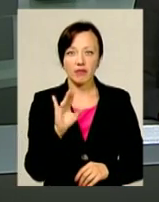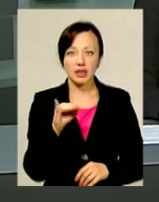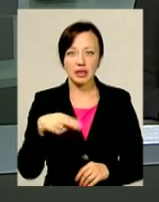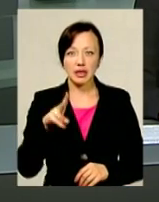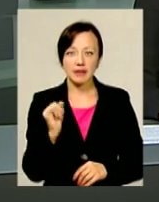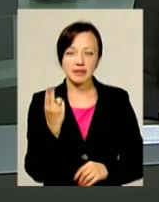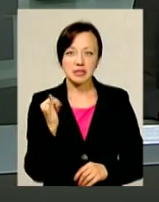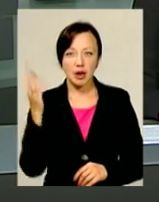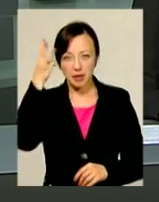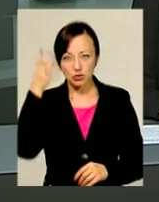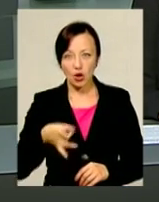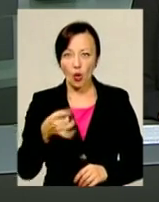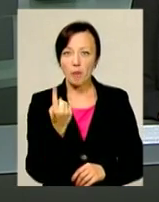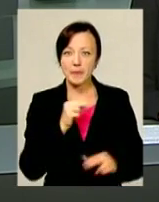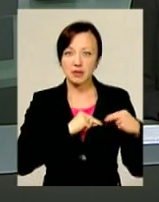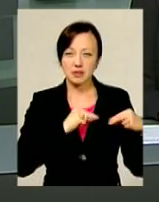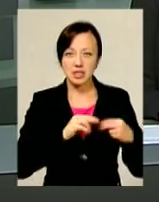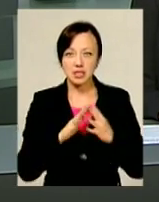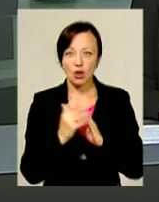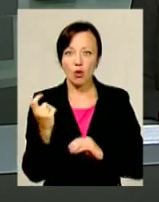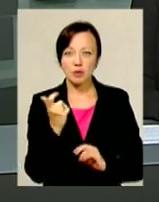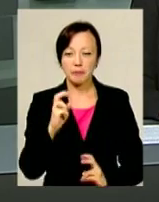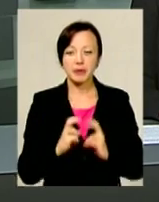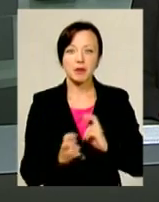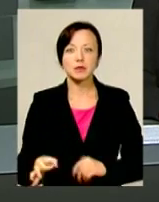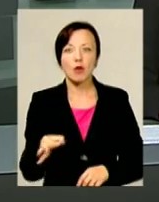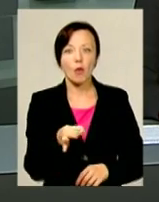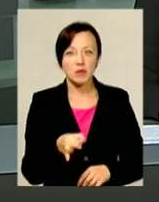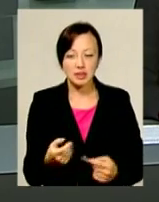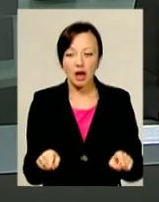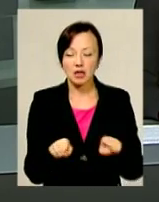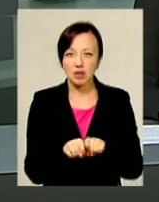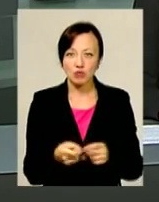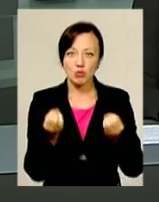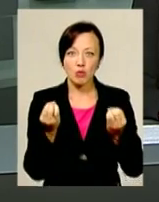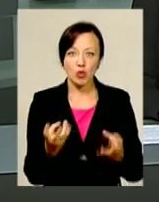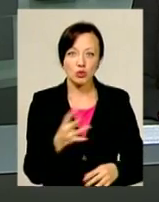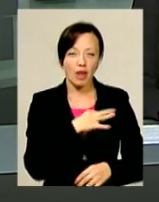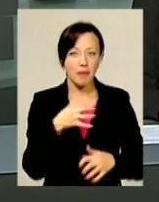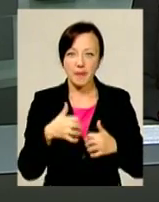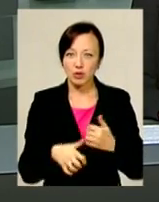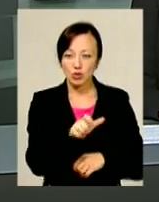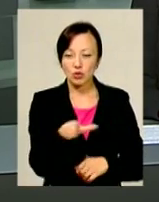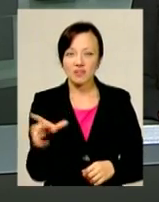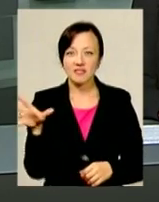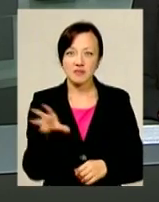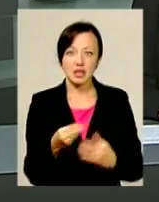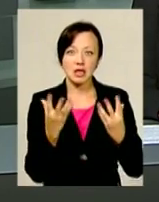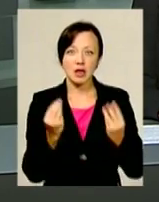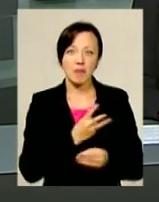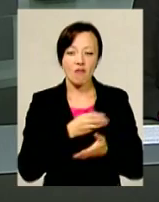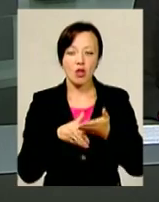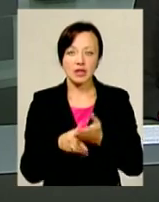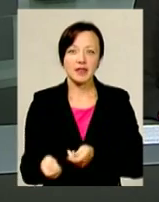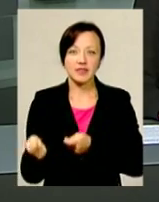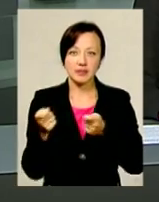району та працівники одного із сільгосппідприємств краю, а також просто небайдужі подоляни. Усе днями волонтери відвезли